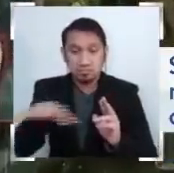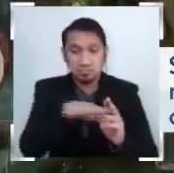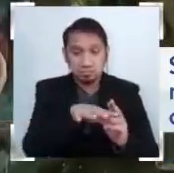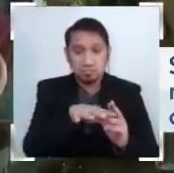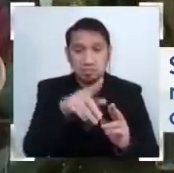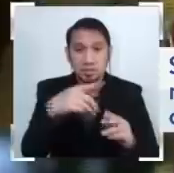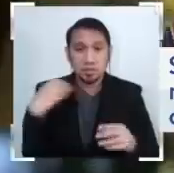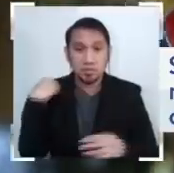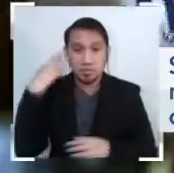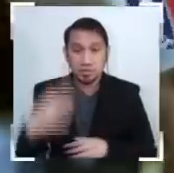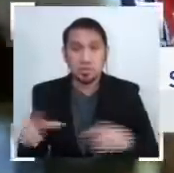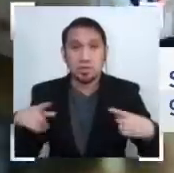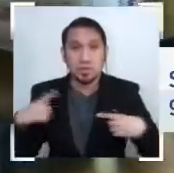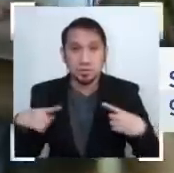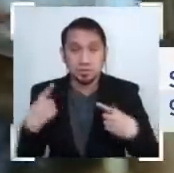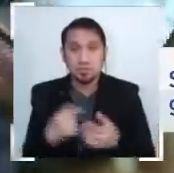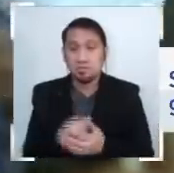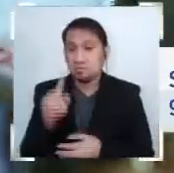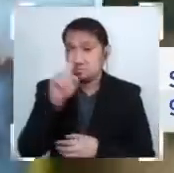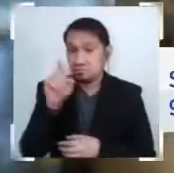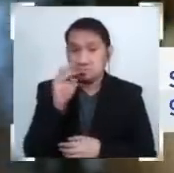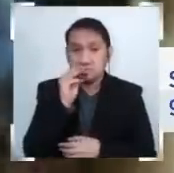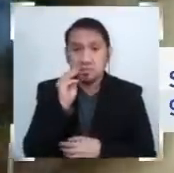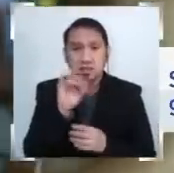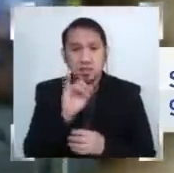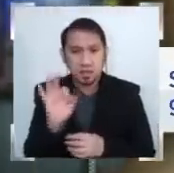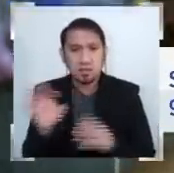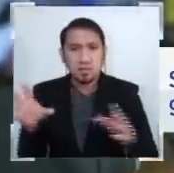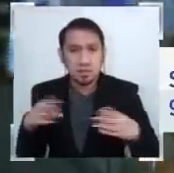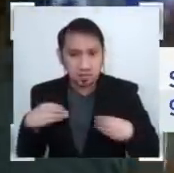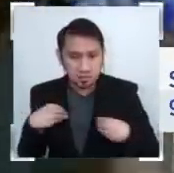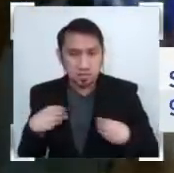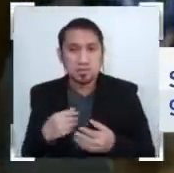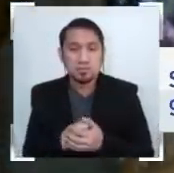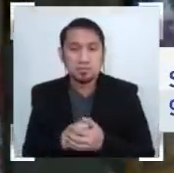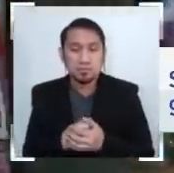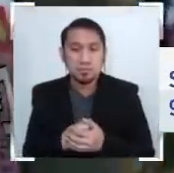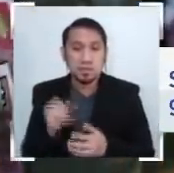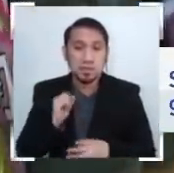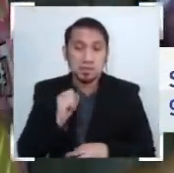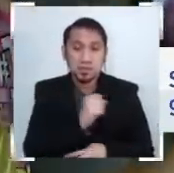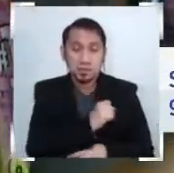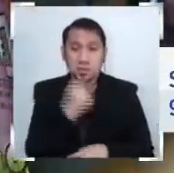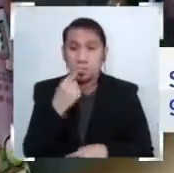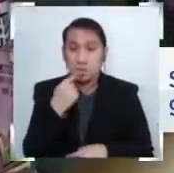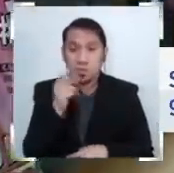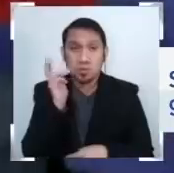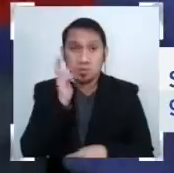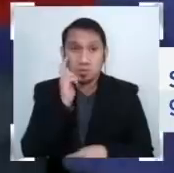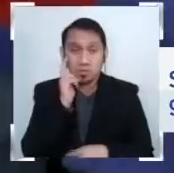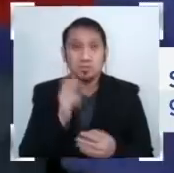sa Laguna. Tinanong si Pacquiao kung kukunin ba niyang guest candidate sa kanyang senatorial slate si Pangulong Rodrigo